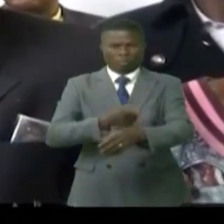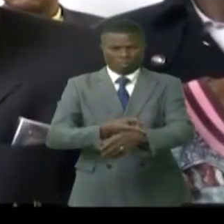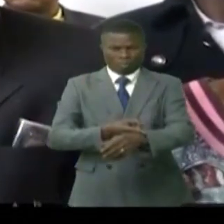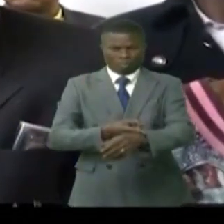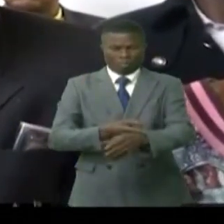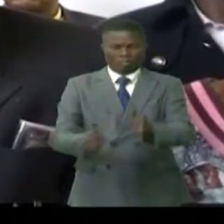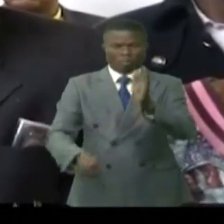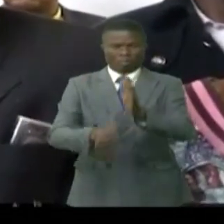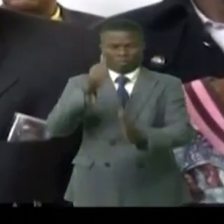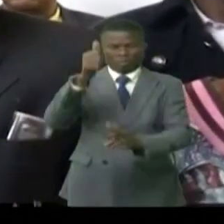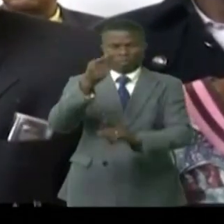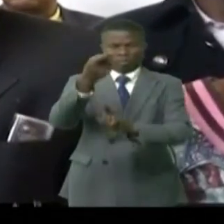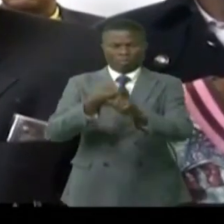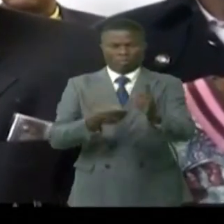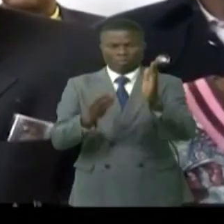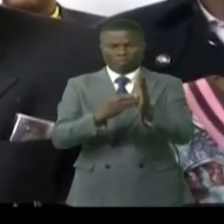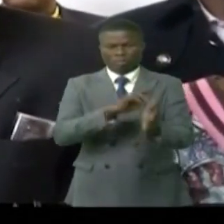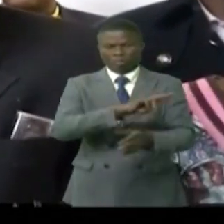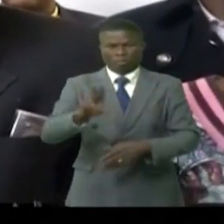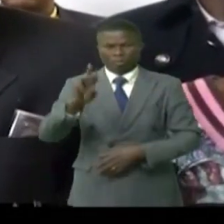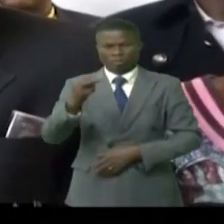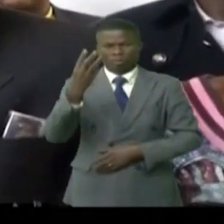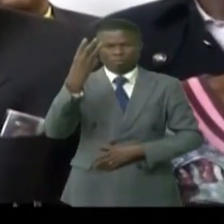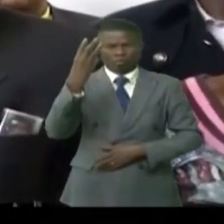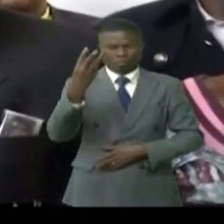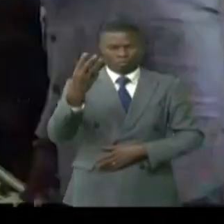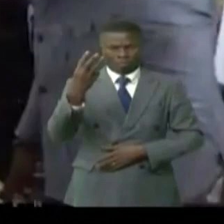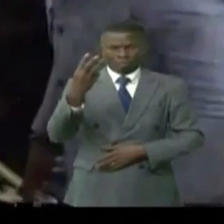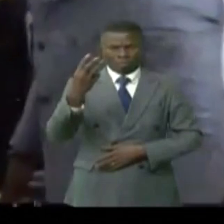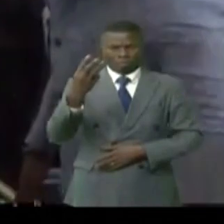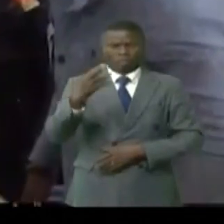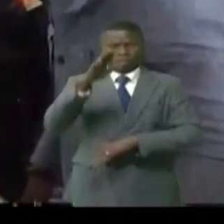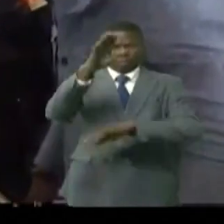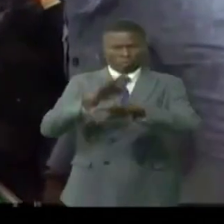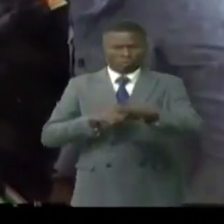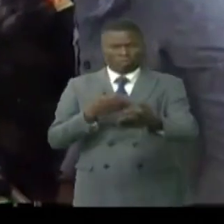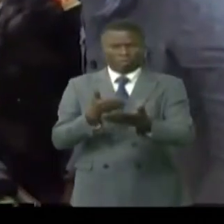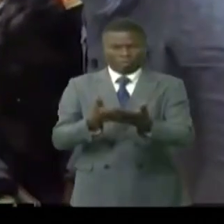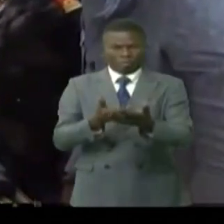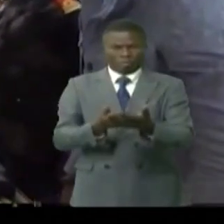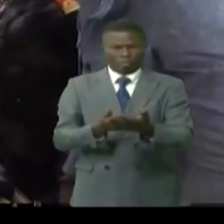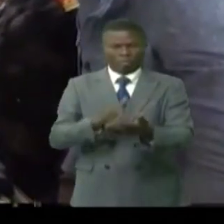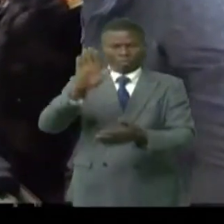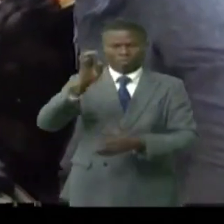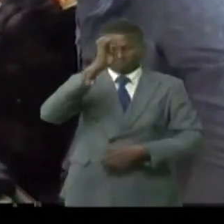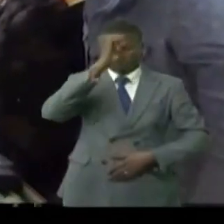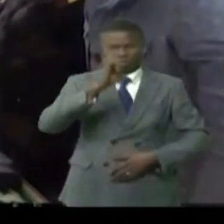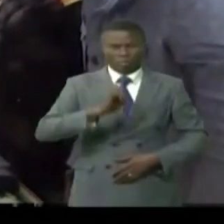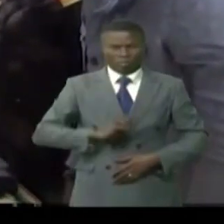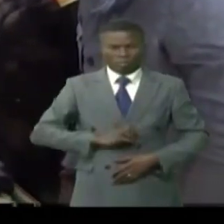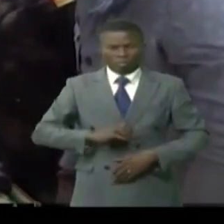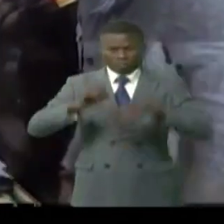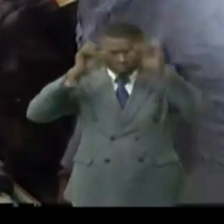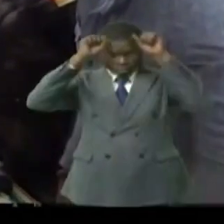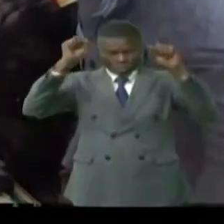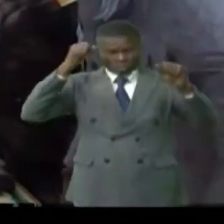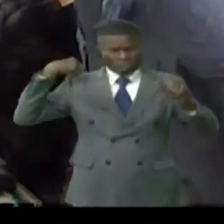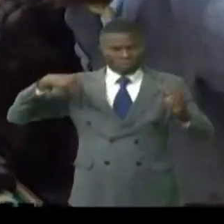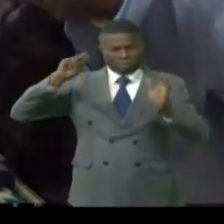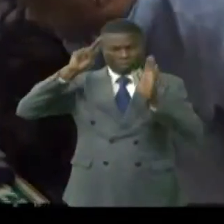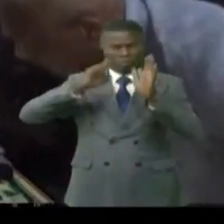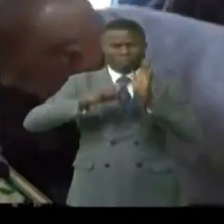ce 11 septembre 2023. Sur invitation de son Excellence, Monsieur le